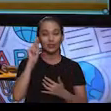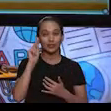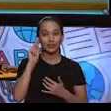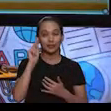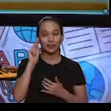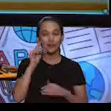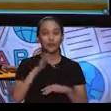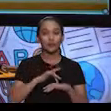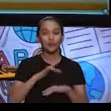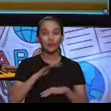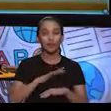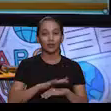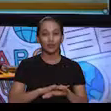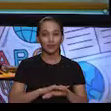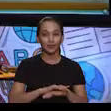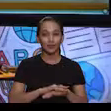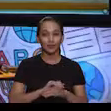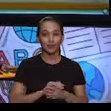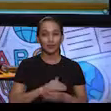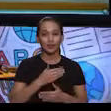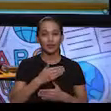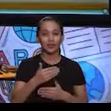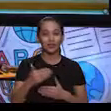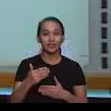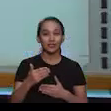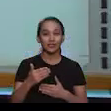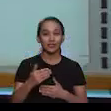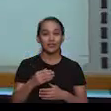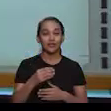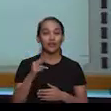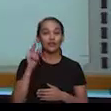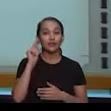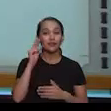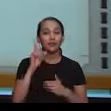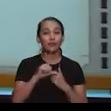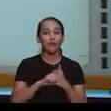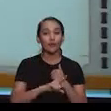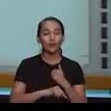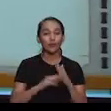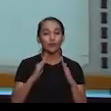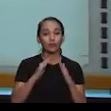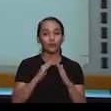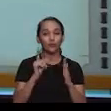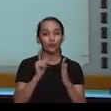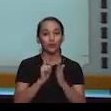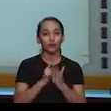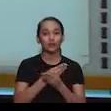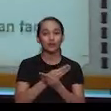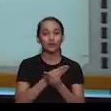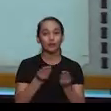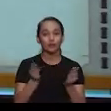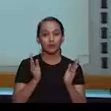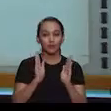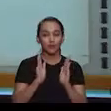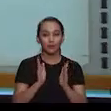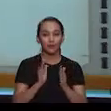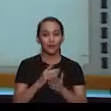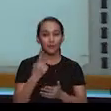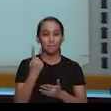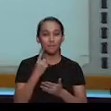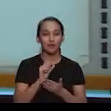darsimiz shu bilan o'z nihoyasiga yetdi. Sizlarga darsimiz so'ngida mustaqil topshiriqlar